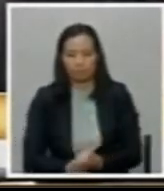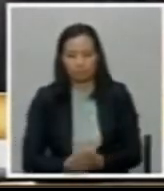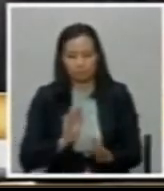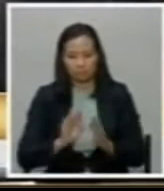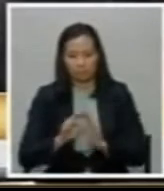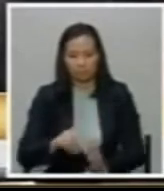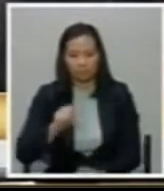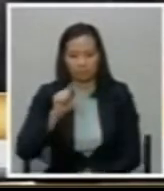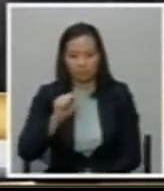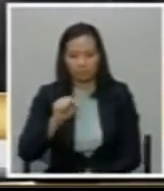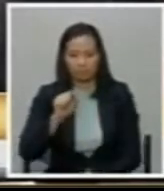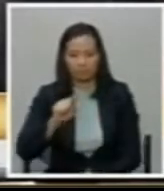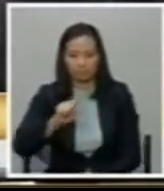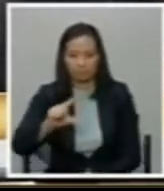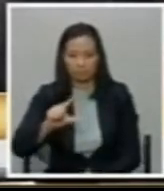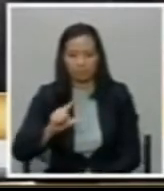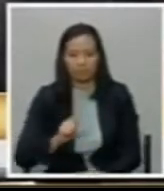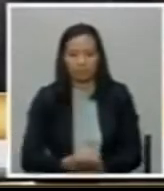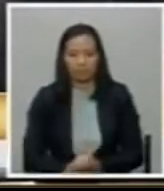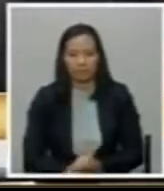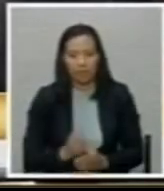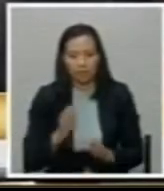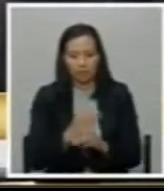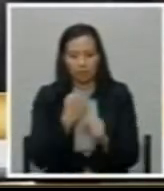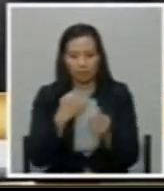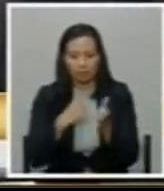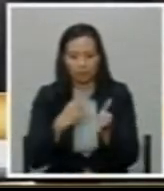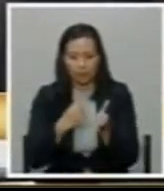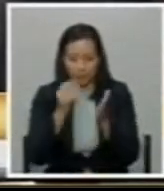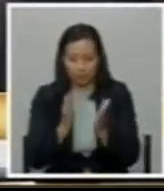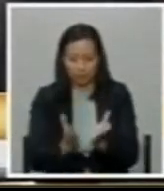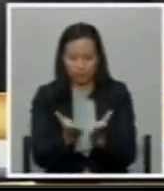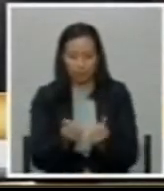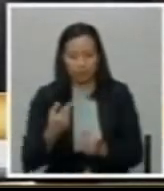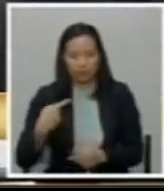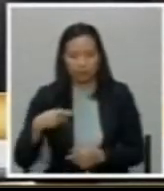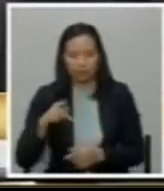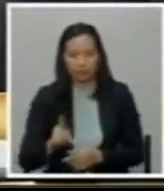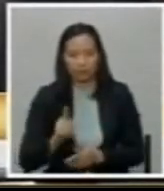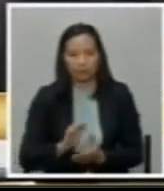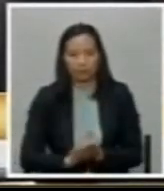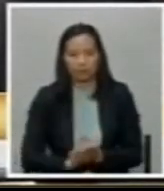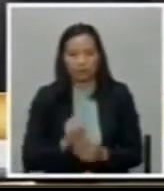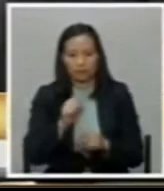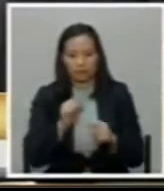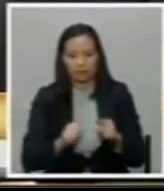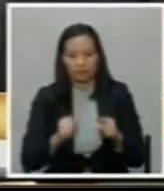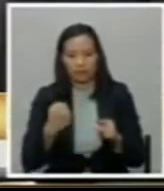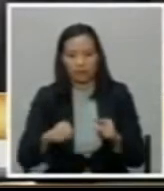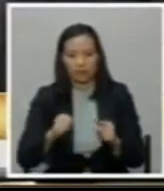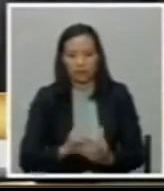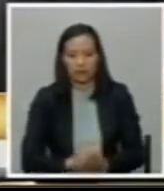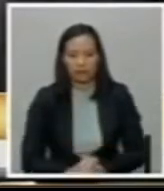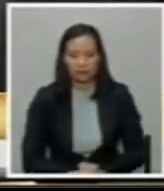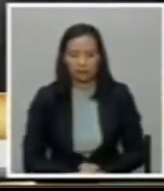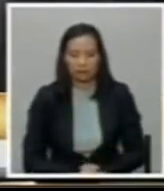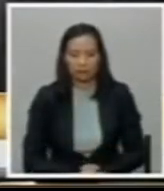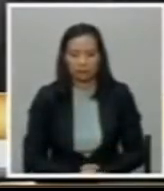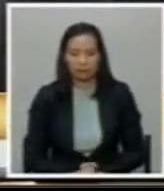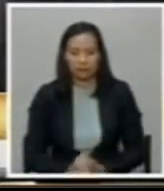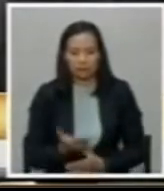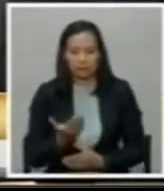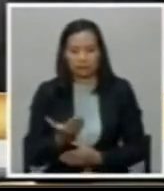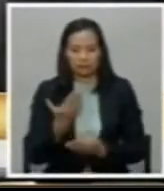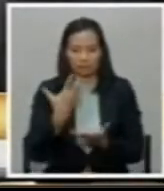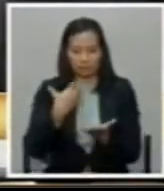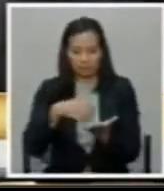มาณ21ล้านคนพูดง่ายๆก็คือว่ามีคนได้รับประโยชน์เพียง 10% นะครับอย่างจริงๆผม